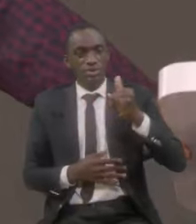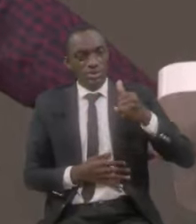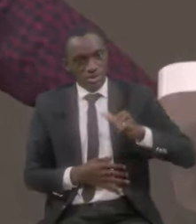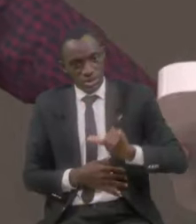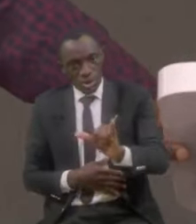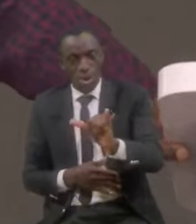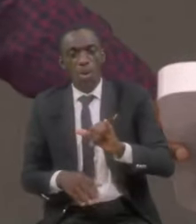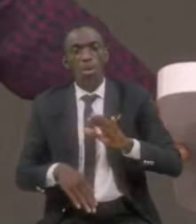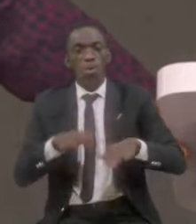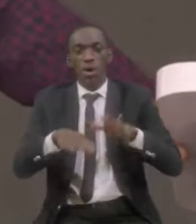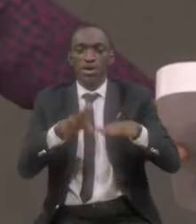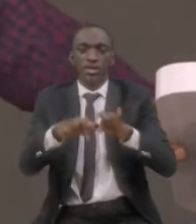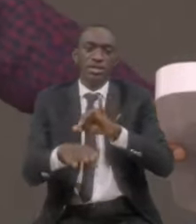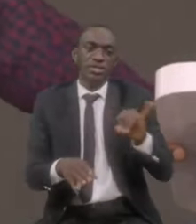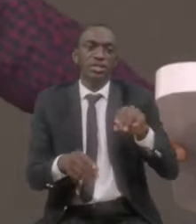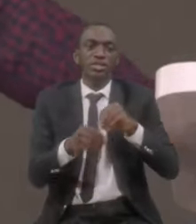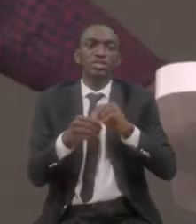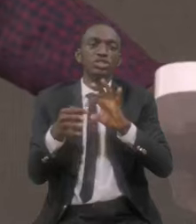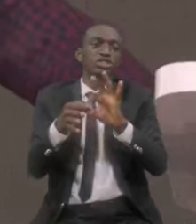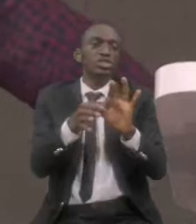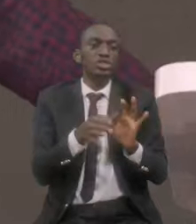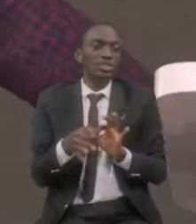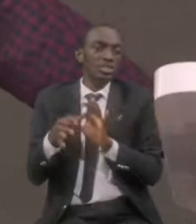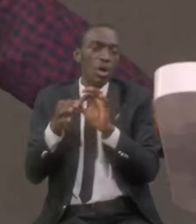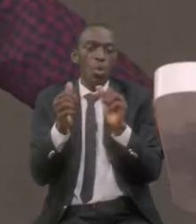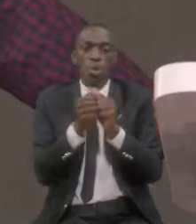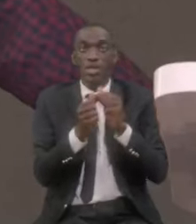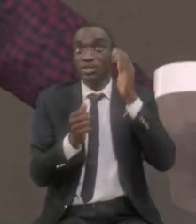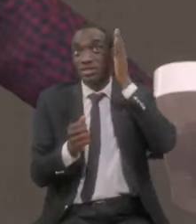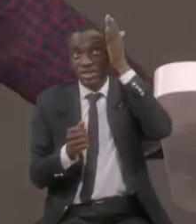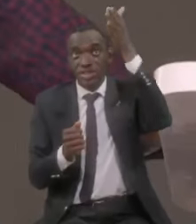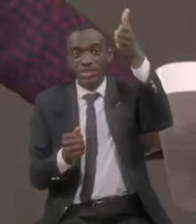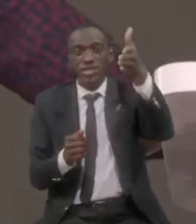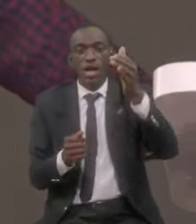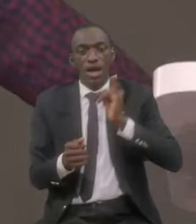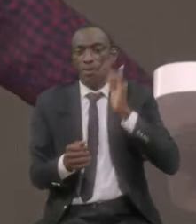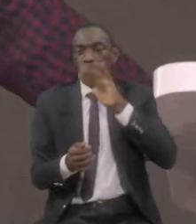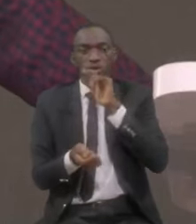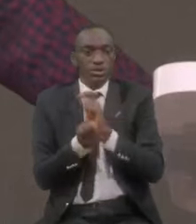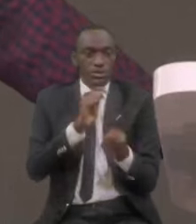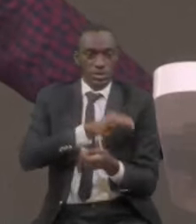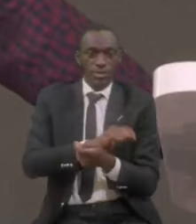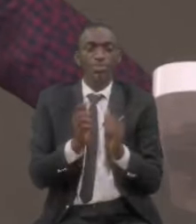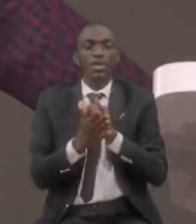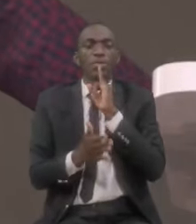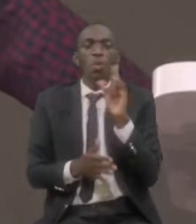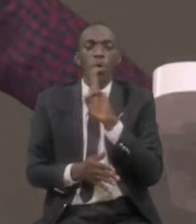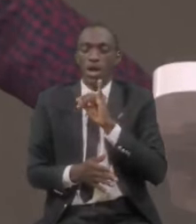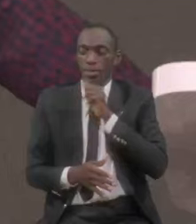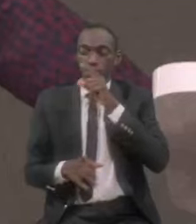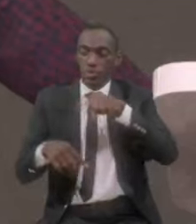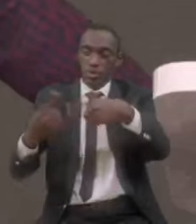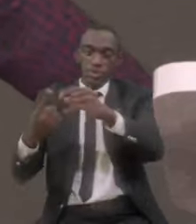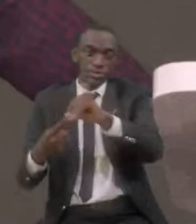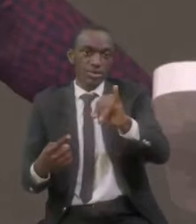Je marche toujours en l'unité avec la destinée. Je ne vais pas changer. C'est là où je vais. C'est là où je